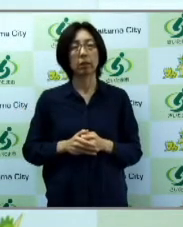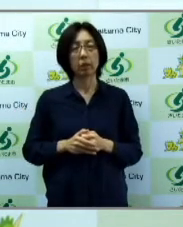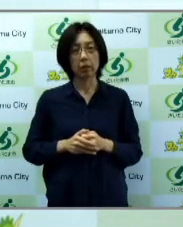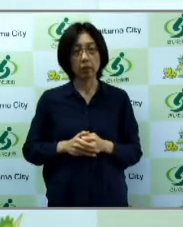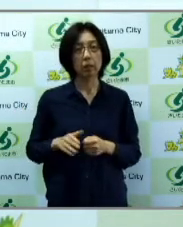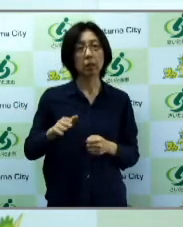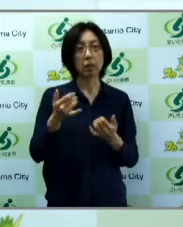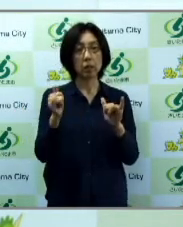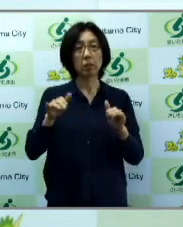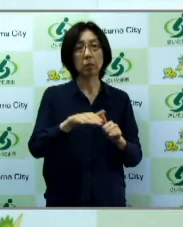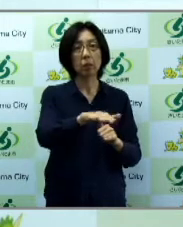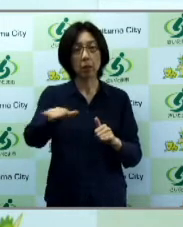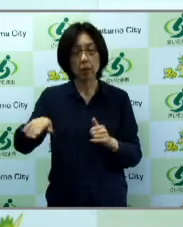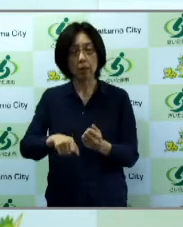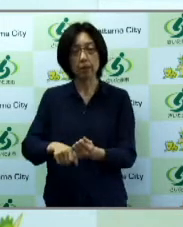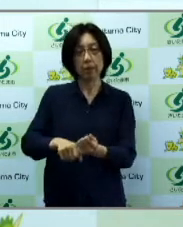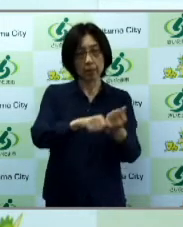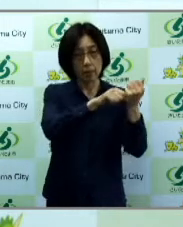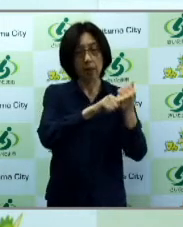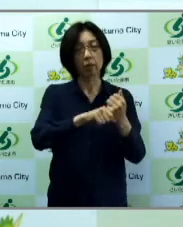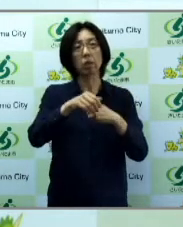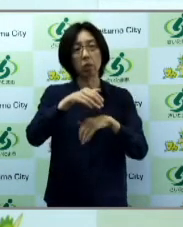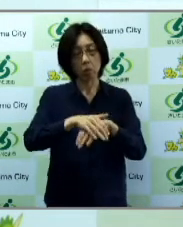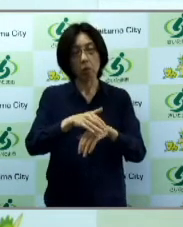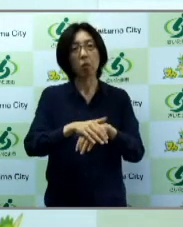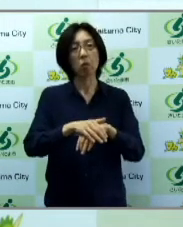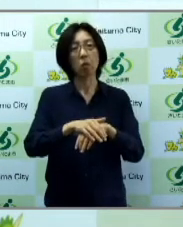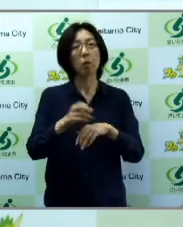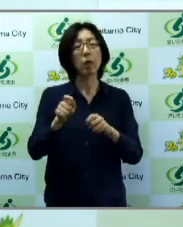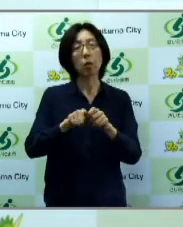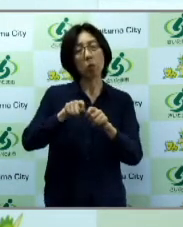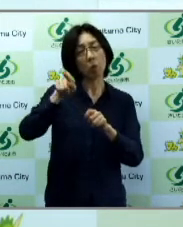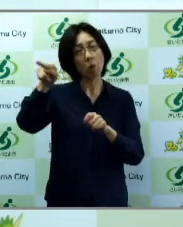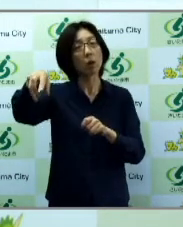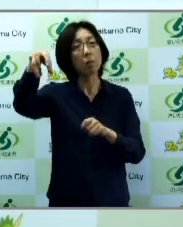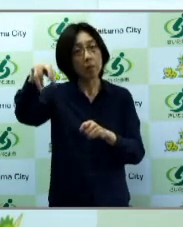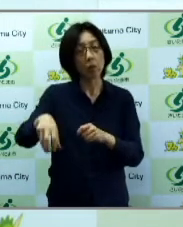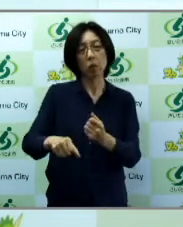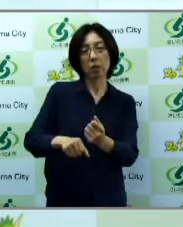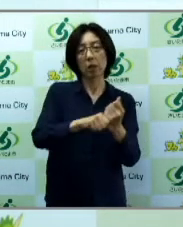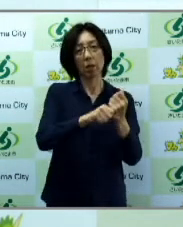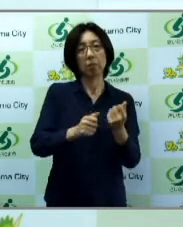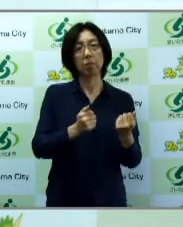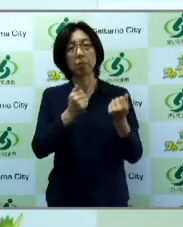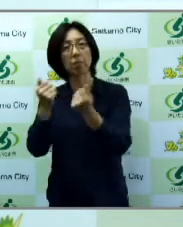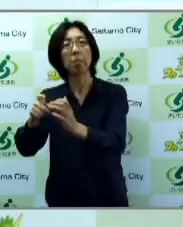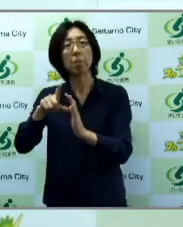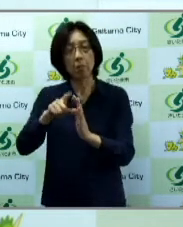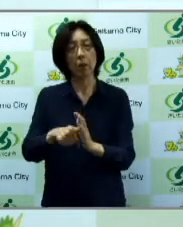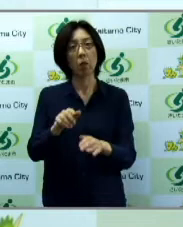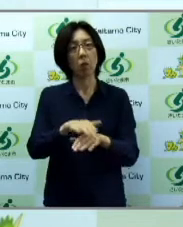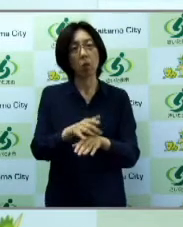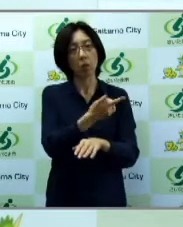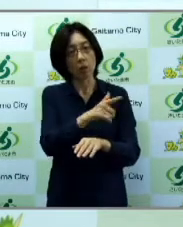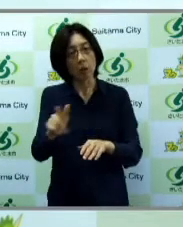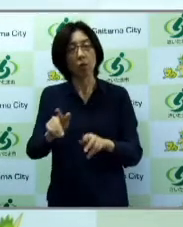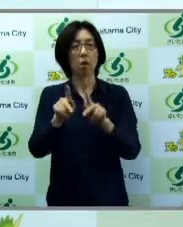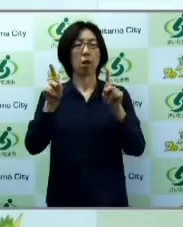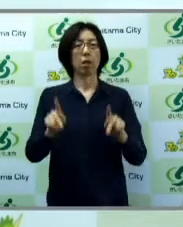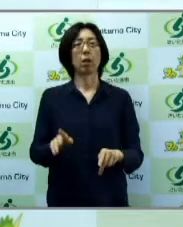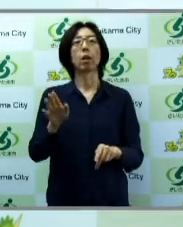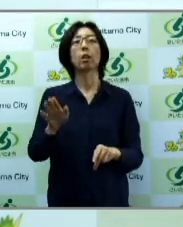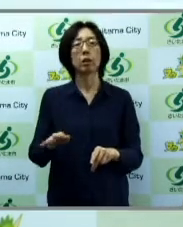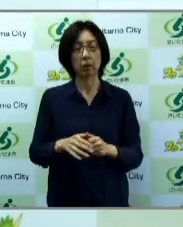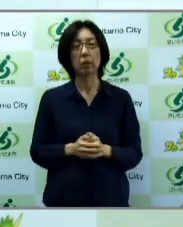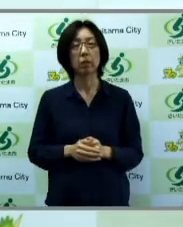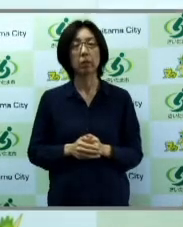課題があったと認識しており、対策の見直しを行ってきたところであります。今般のコロナ禍における避